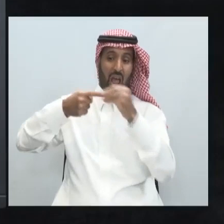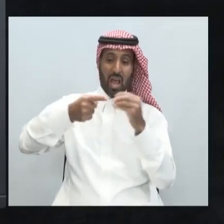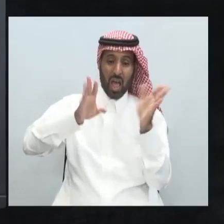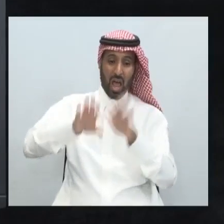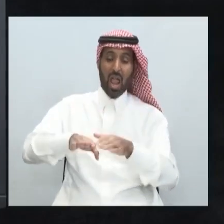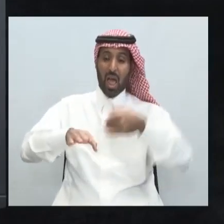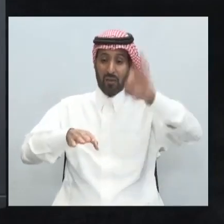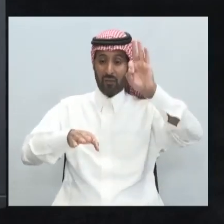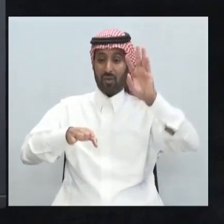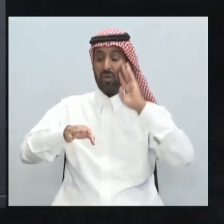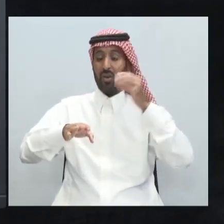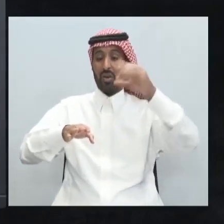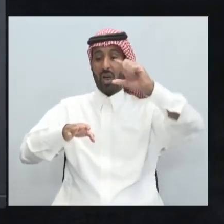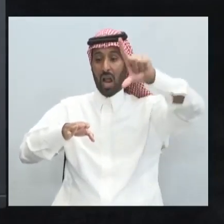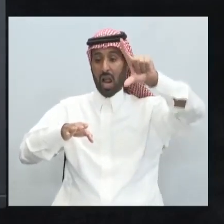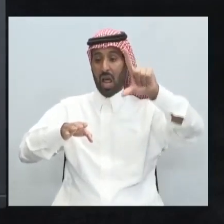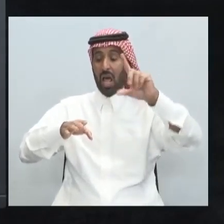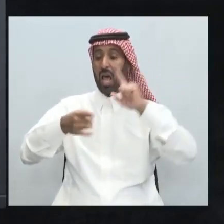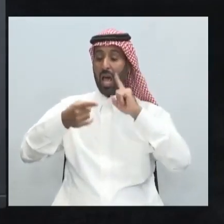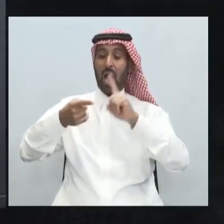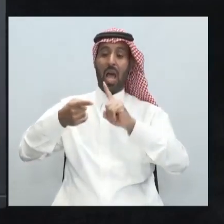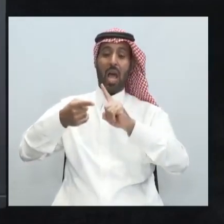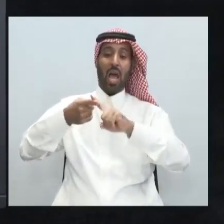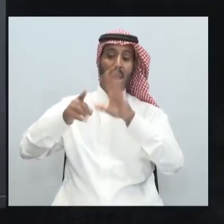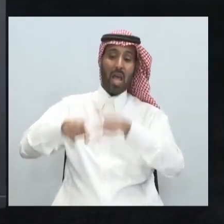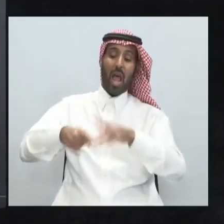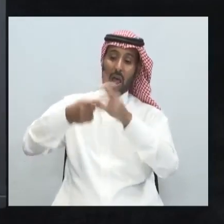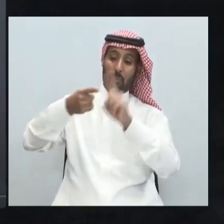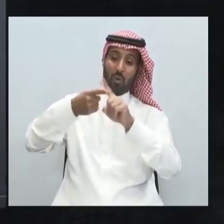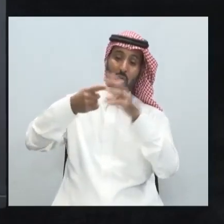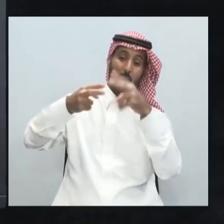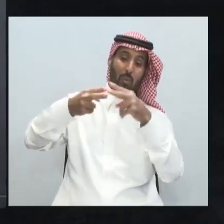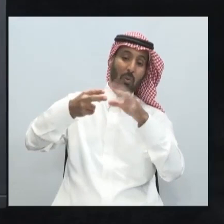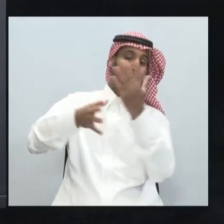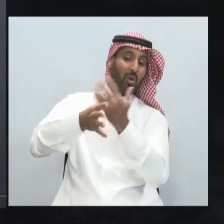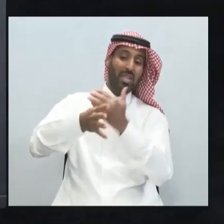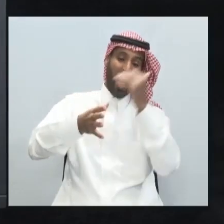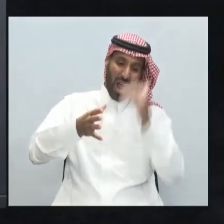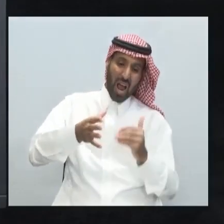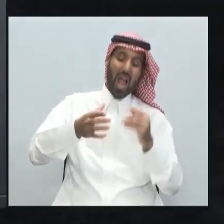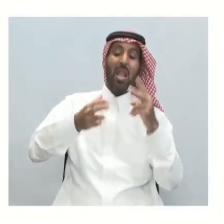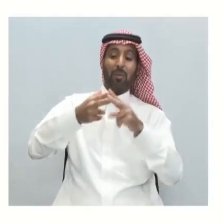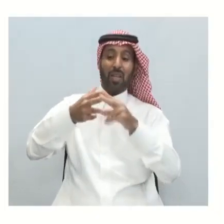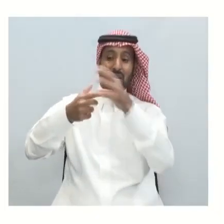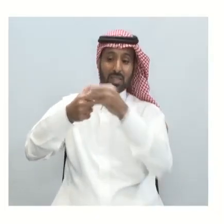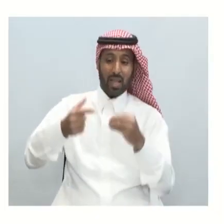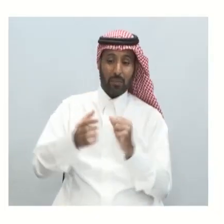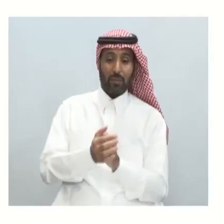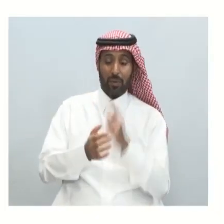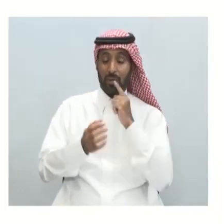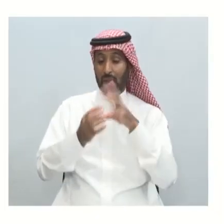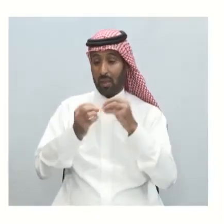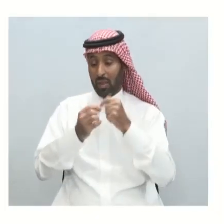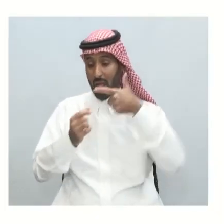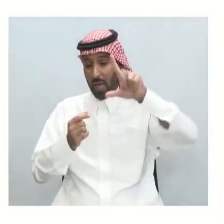الفلور والكلور ستكون الشحنه الجزئيه الموجبه لانه اقل في الكهروسالبيه اذا هذه هي تعريف